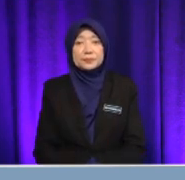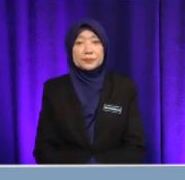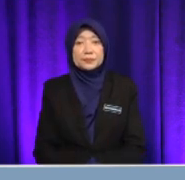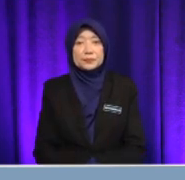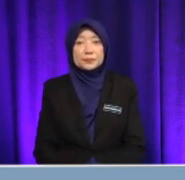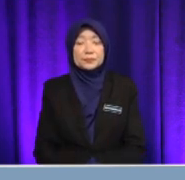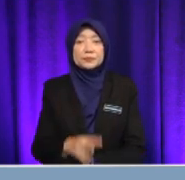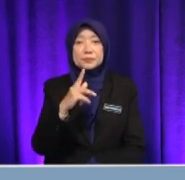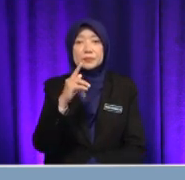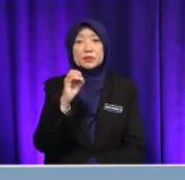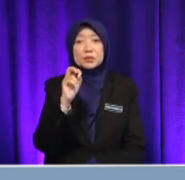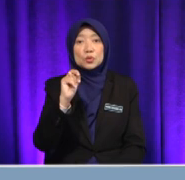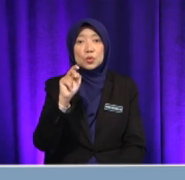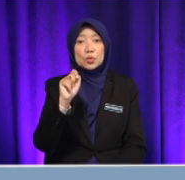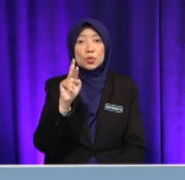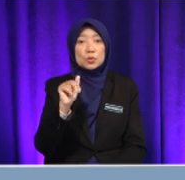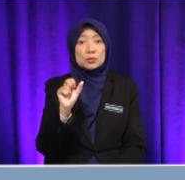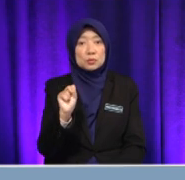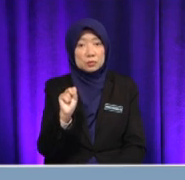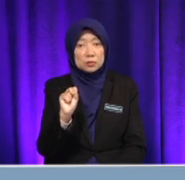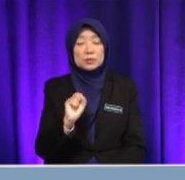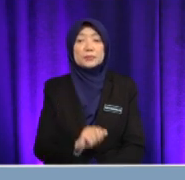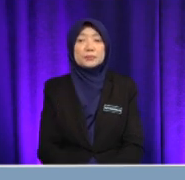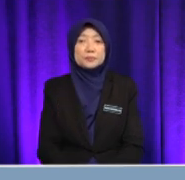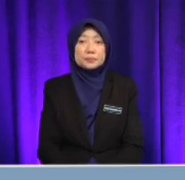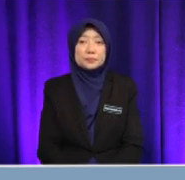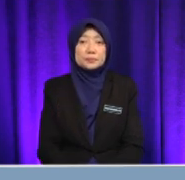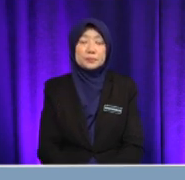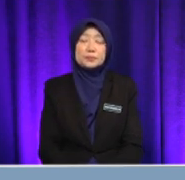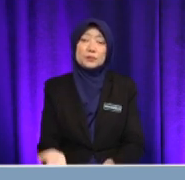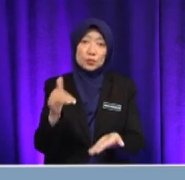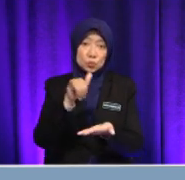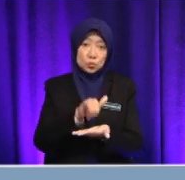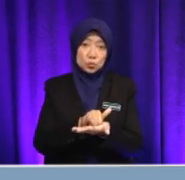kontras Oke kontra itu antara